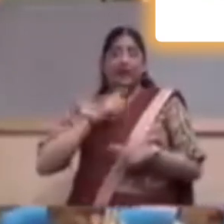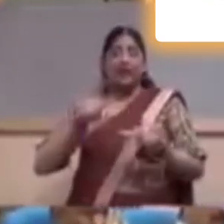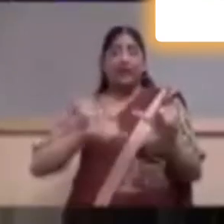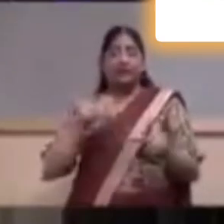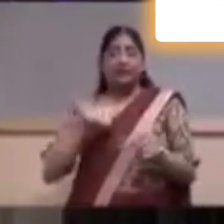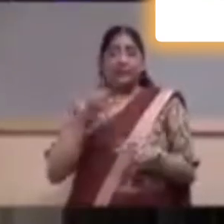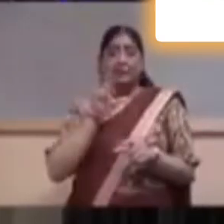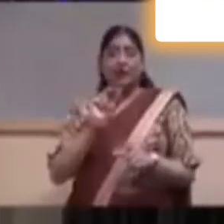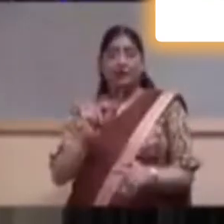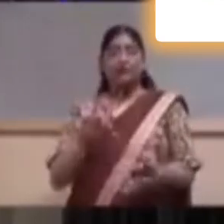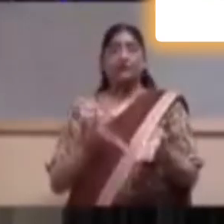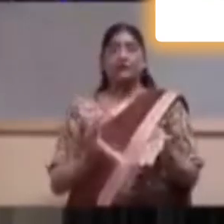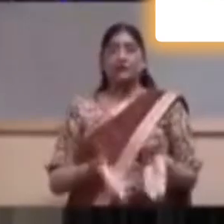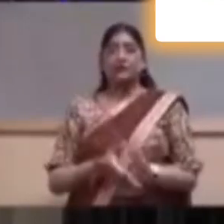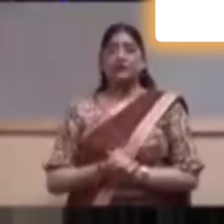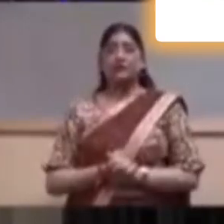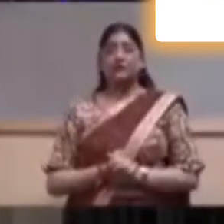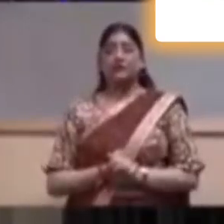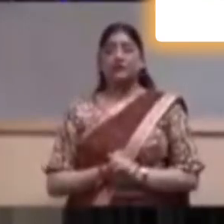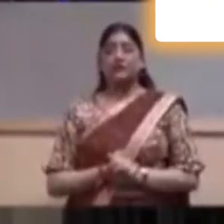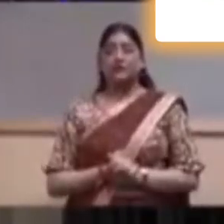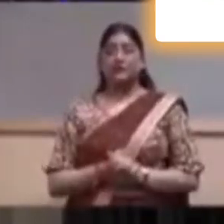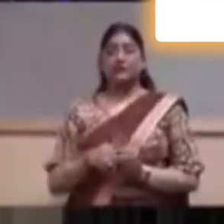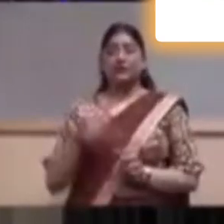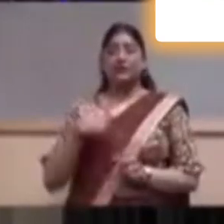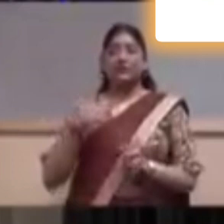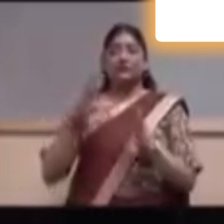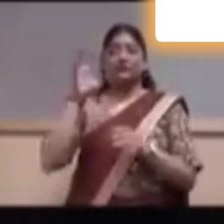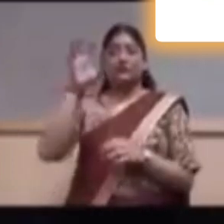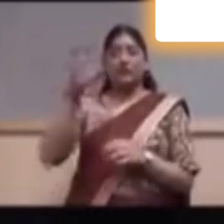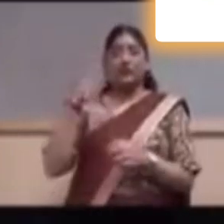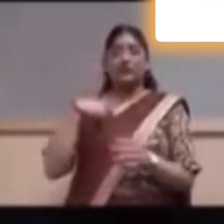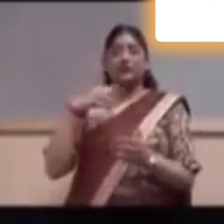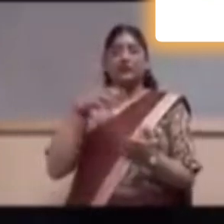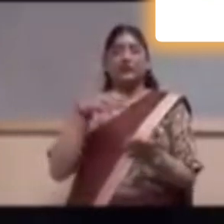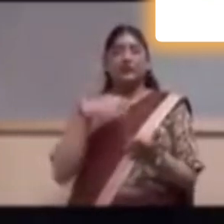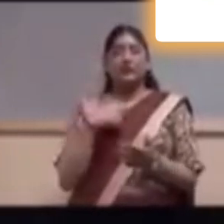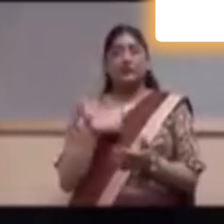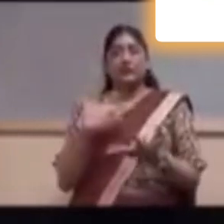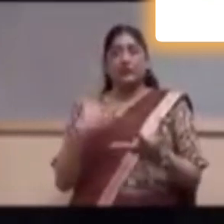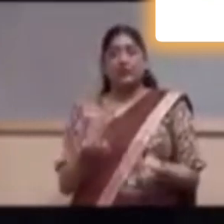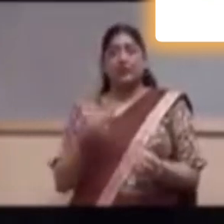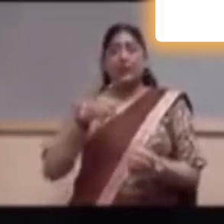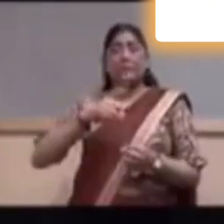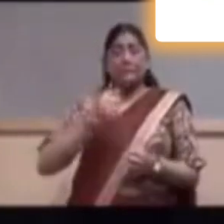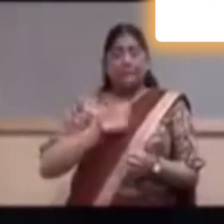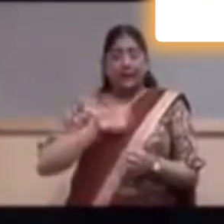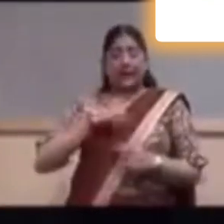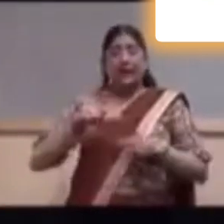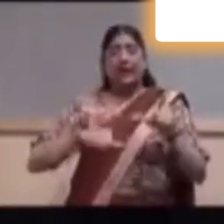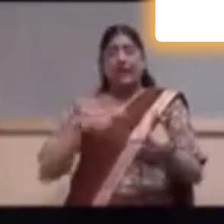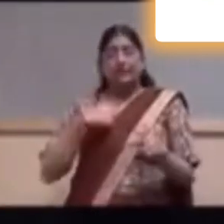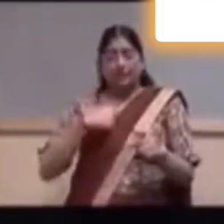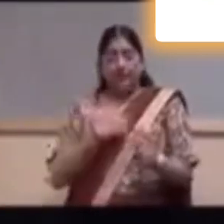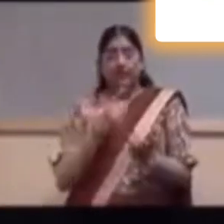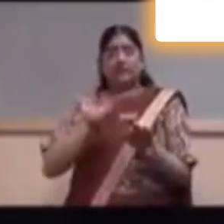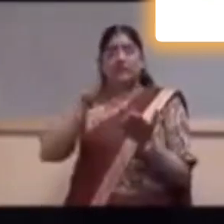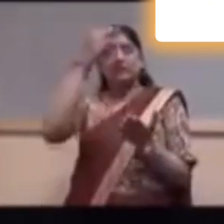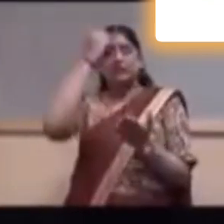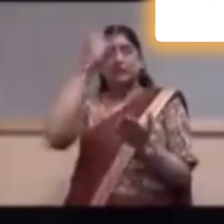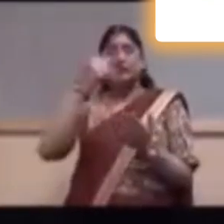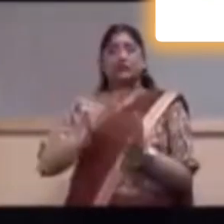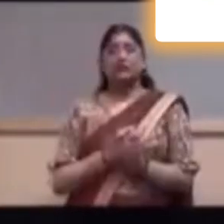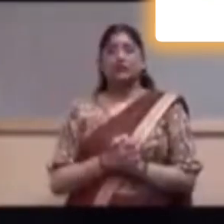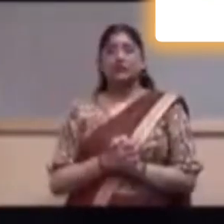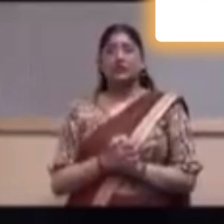दुनिया में कहीं भी जाके कुछ विषय रखूँ, मेरे प्रारंभिक सोच तो मेरे मातृभाषा की, जो मेरे समझ है विषयों के बारे में,